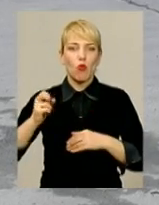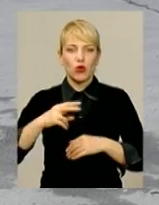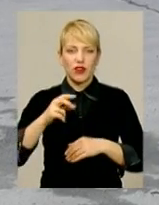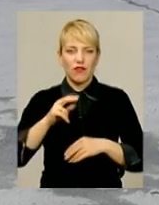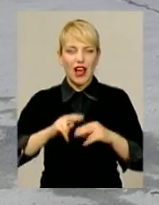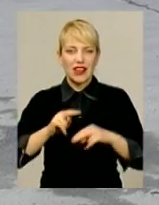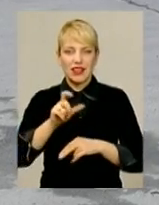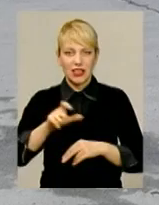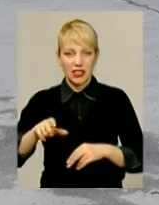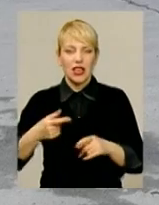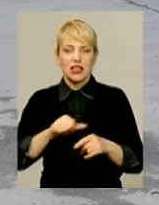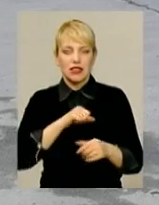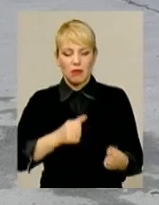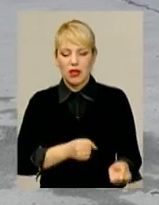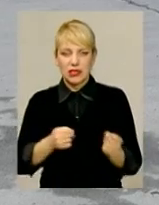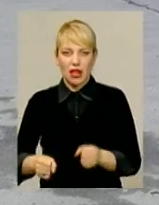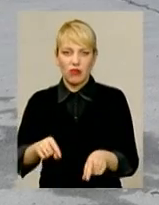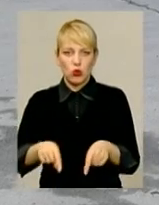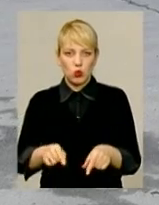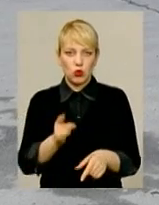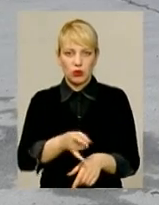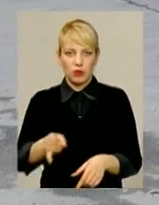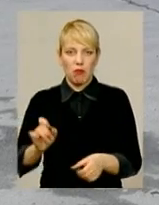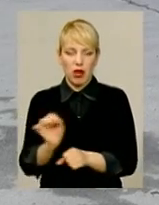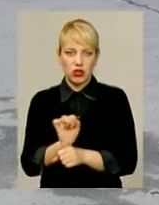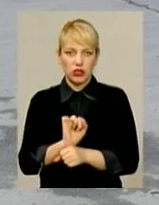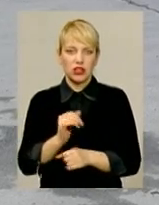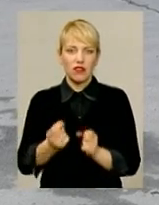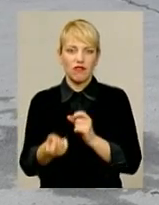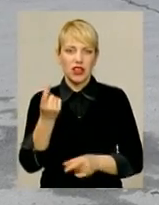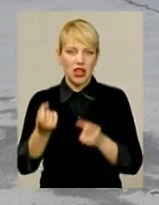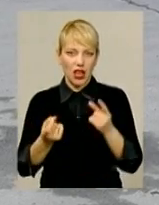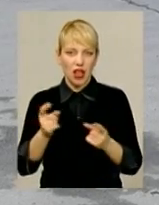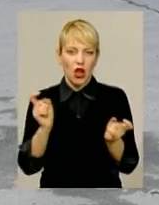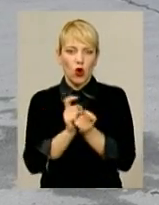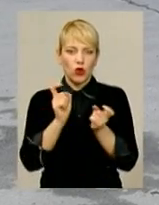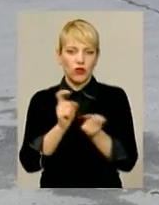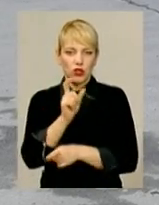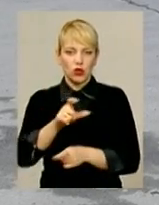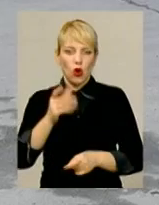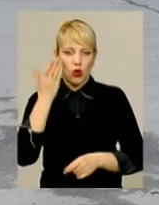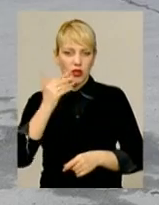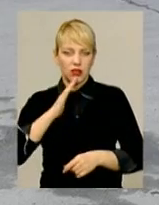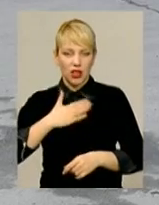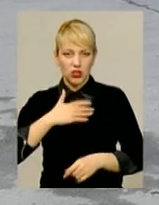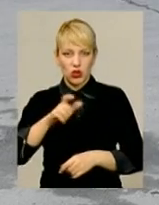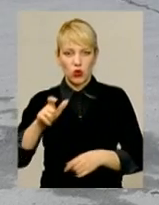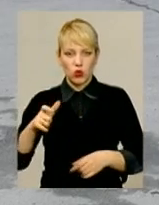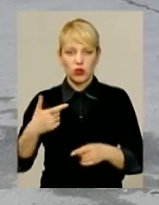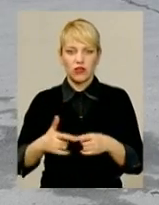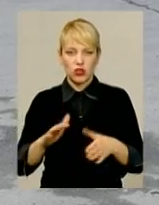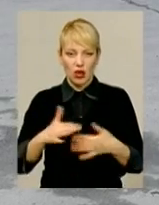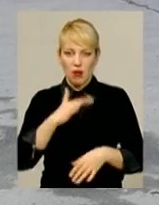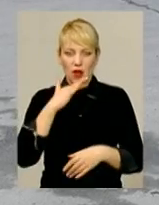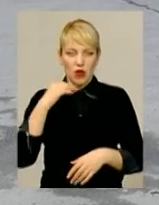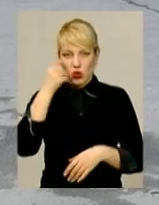будівництва всі паркували машини тут. І завжди виникав конфлікт з мешканцями, тому що коли наші мешканці, ми вже живемо тут багато